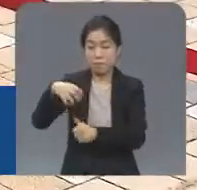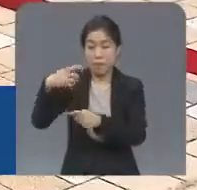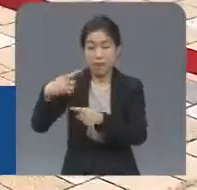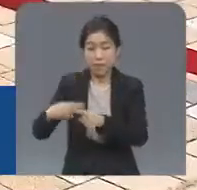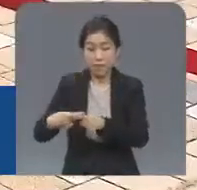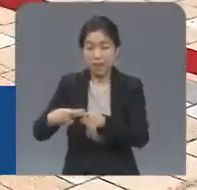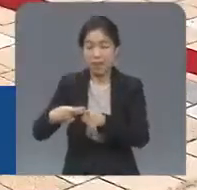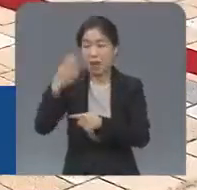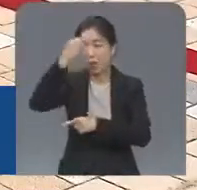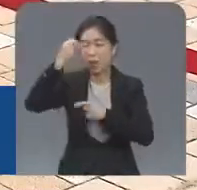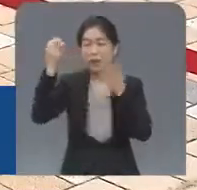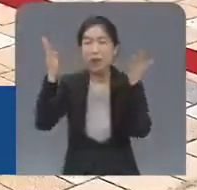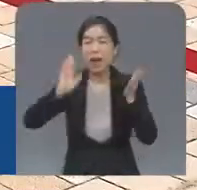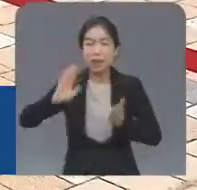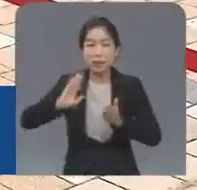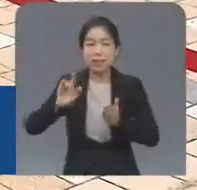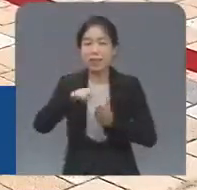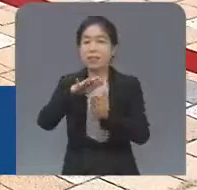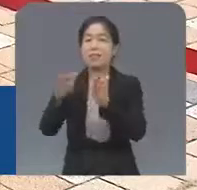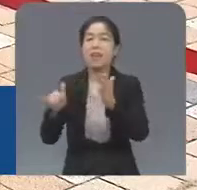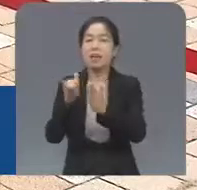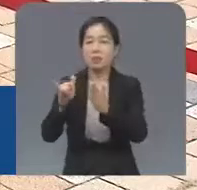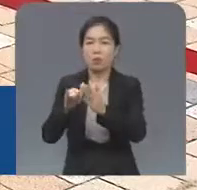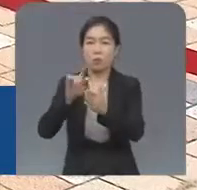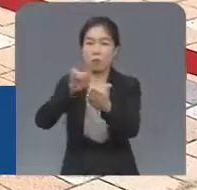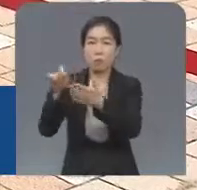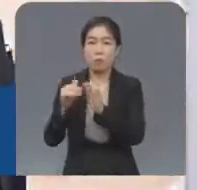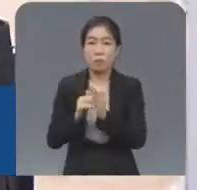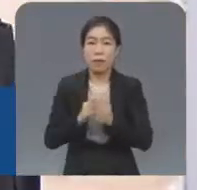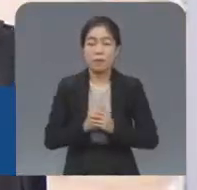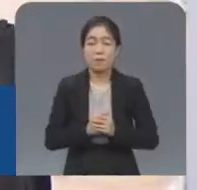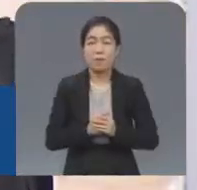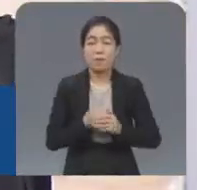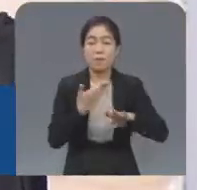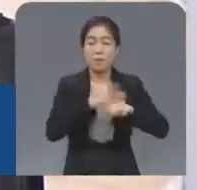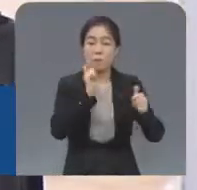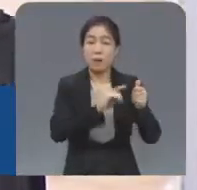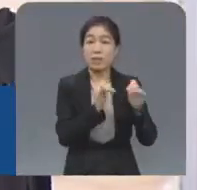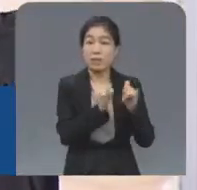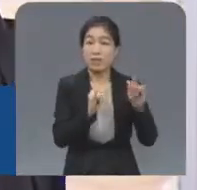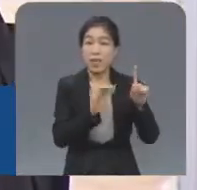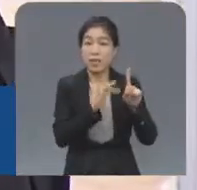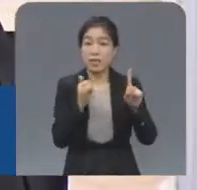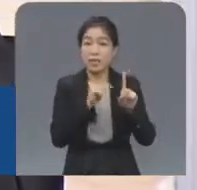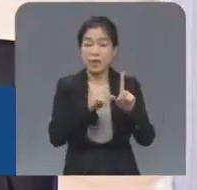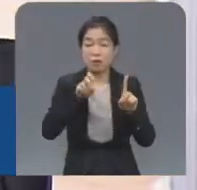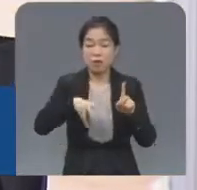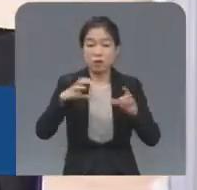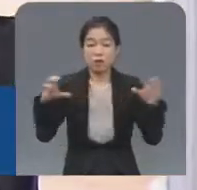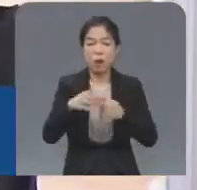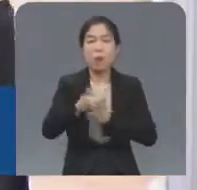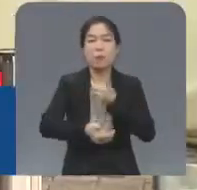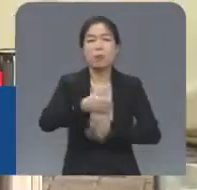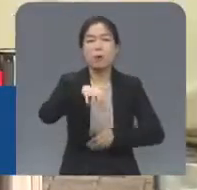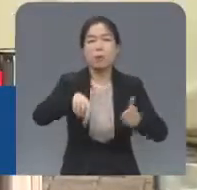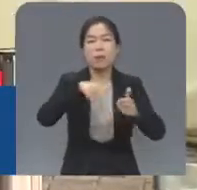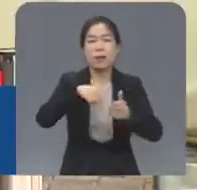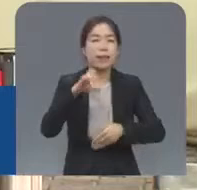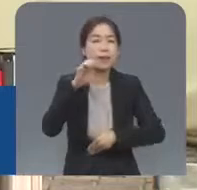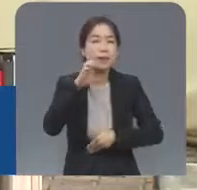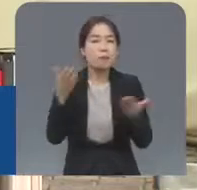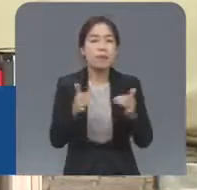중이던 광주의 한 고등학생과 일가족으로 나타났습니다. 다른 확진자 가운데 한 명은 광주 종합버스 터미널 내